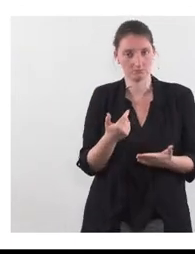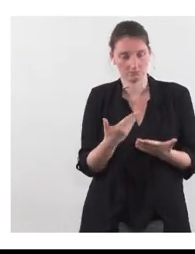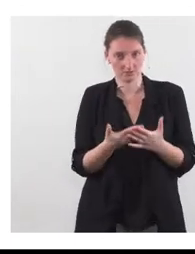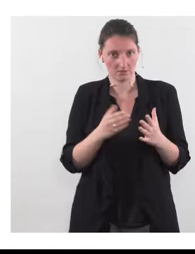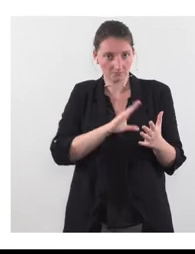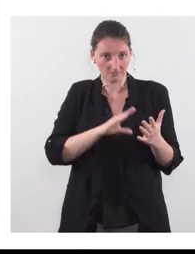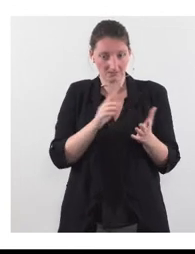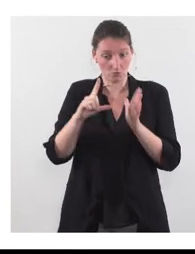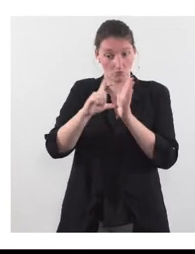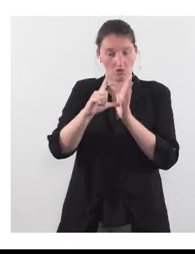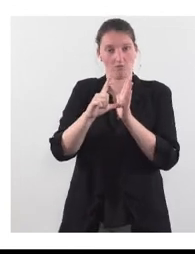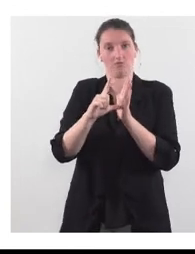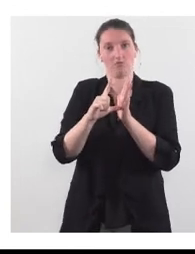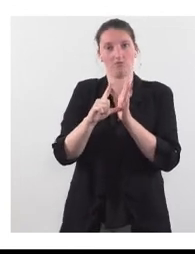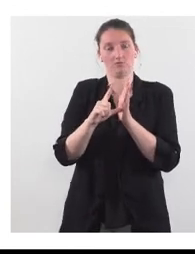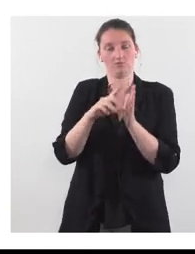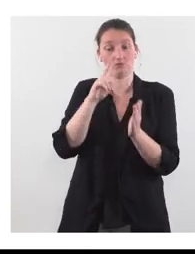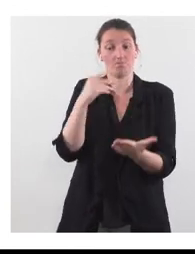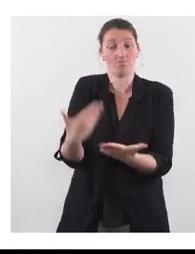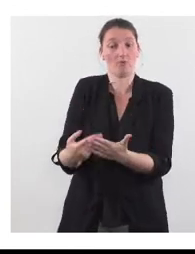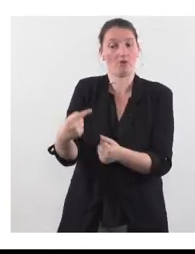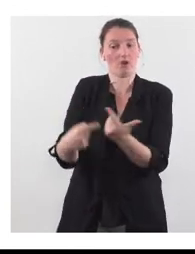de développer la loi et